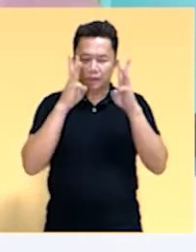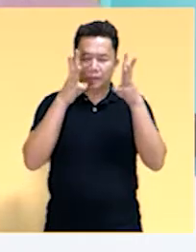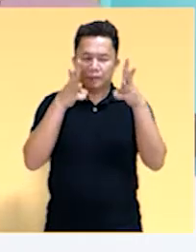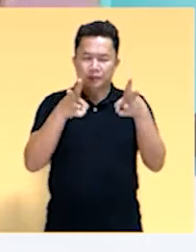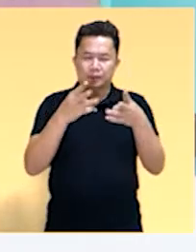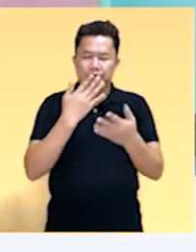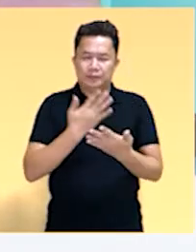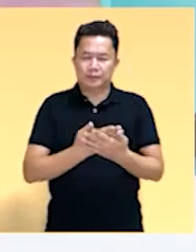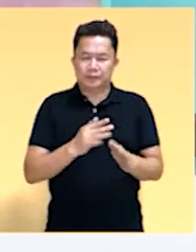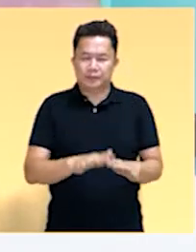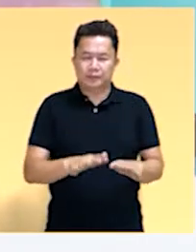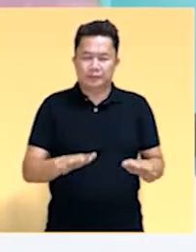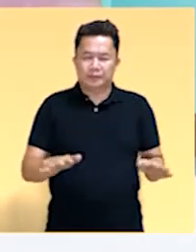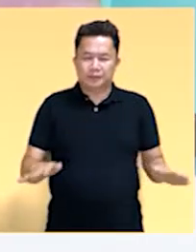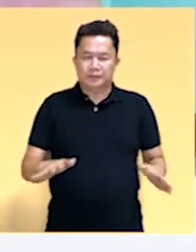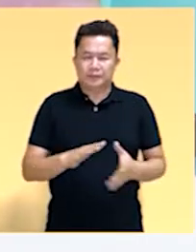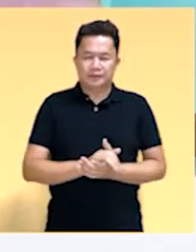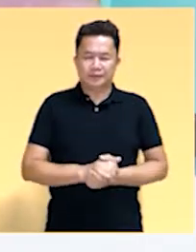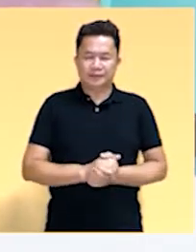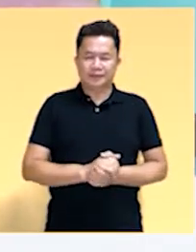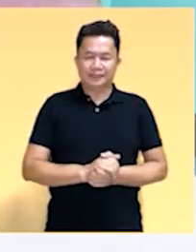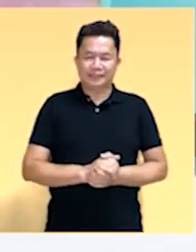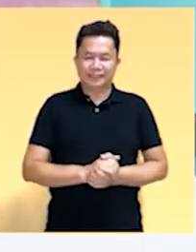Nanood bang mabuti mga bata?